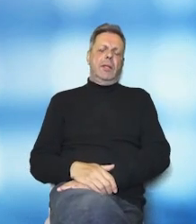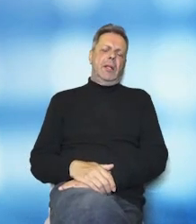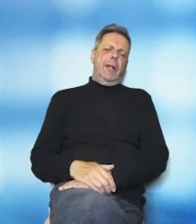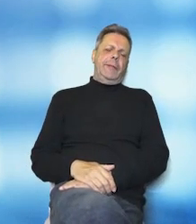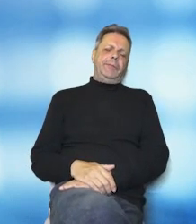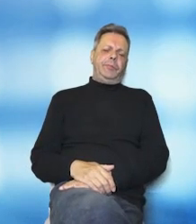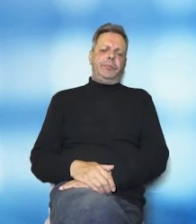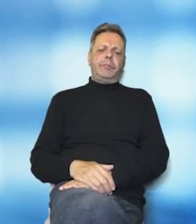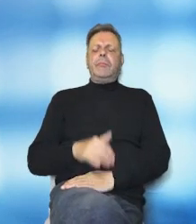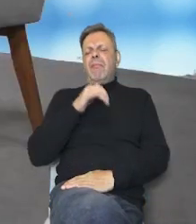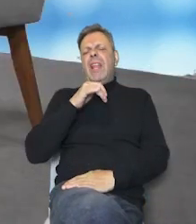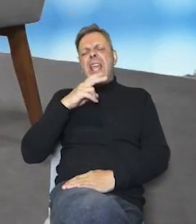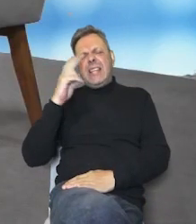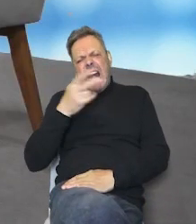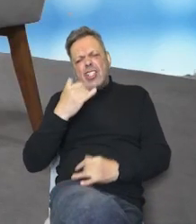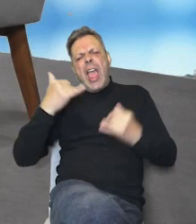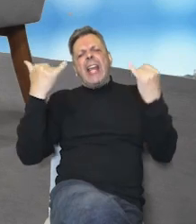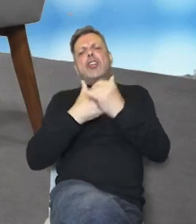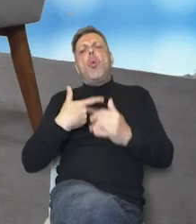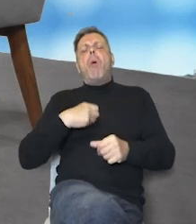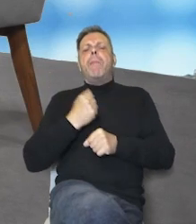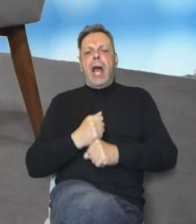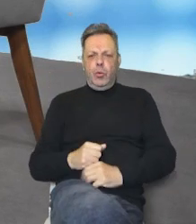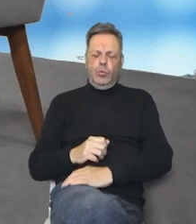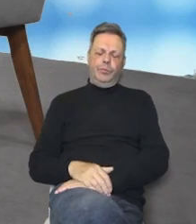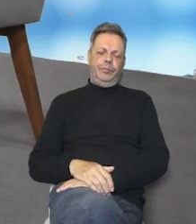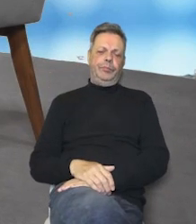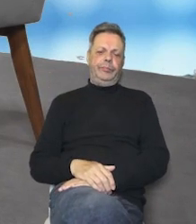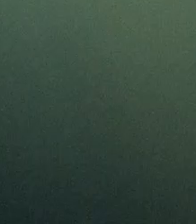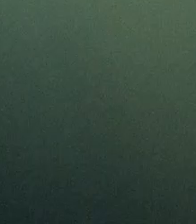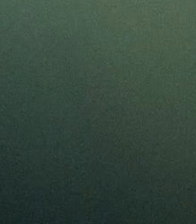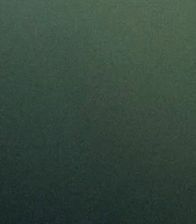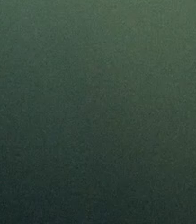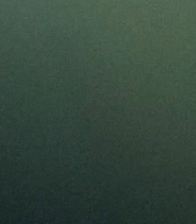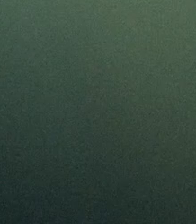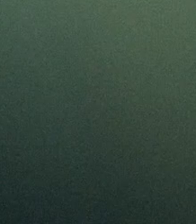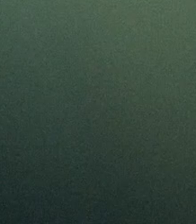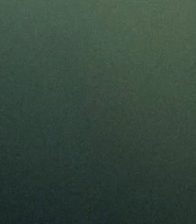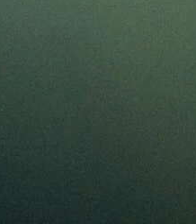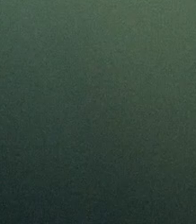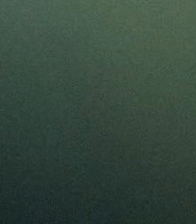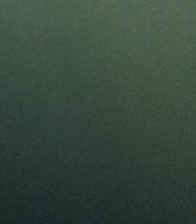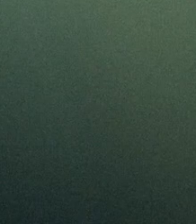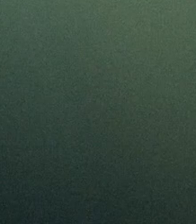nekakvu grešku u mom radu, pa sam se morala nekoliko puta očitovati. Dopisivati. Da.